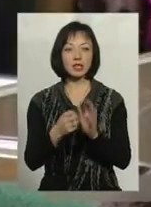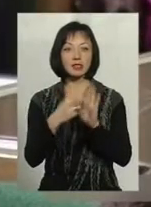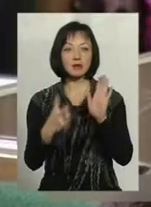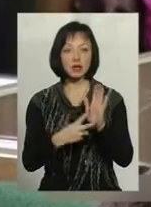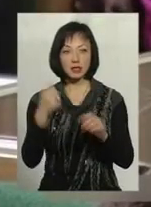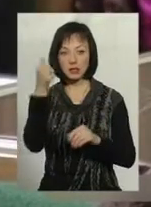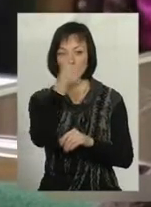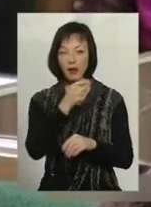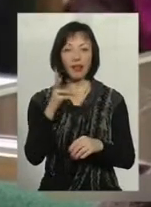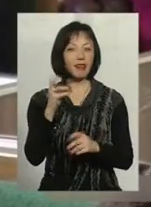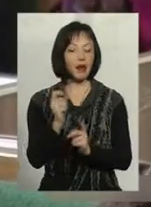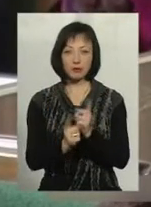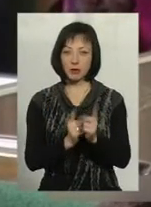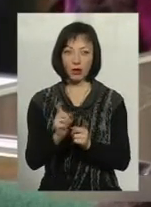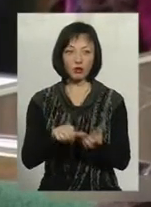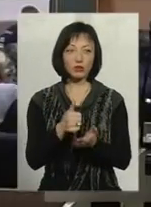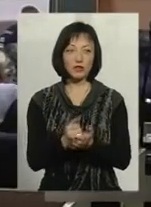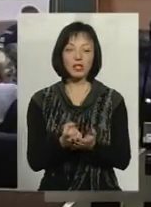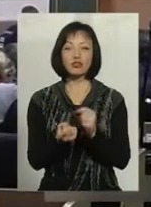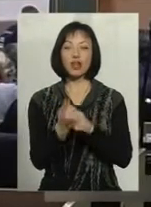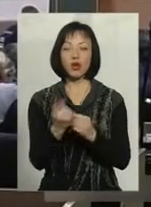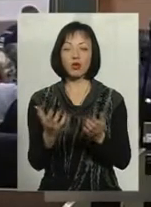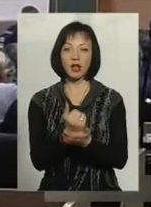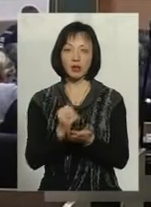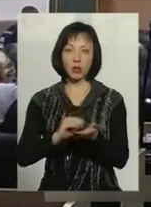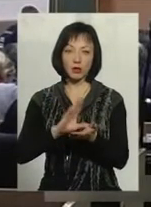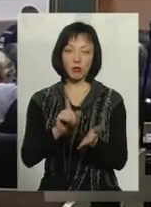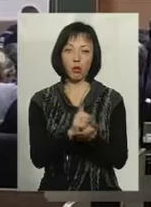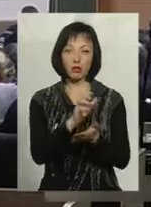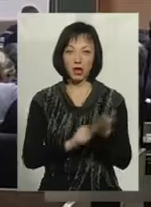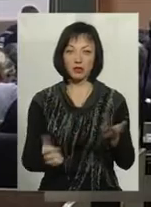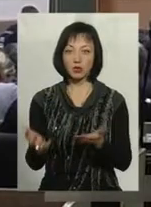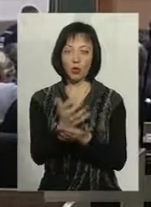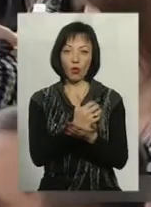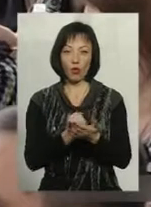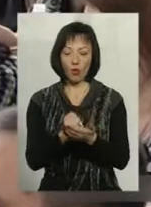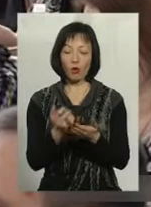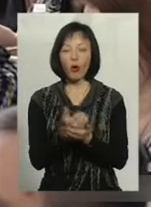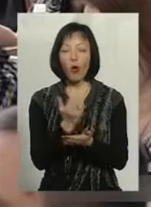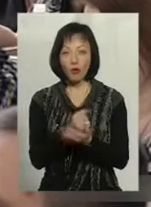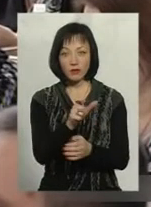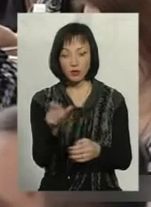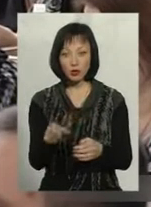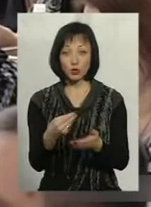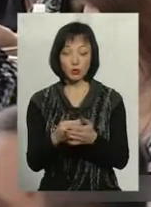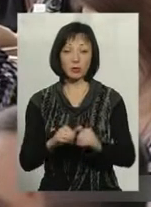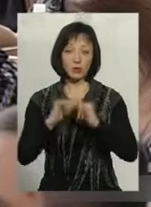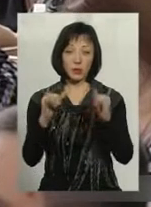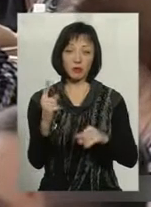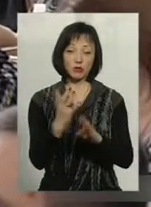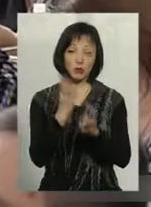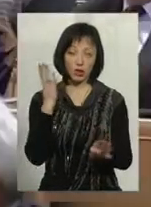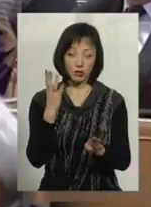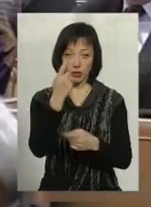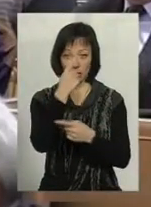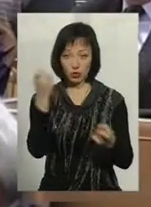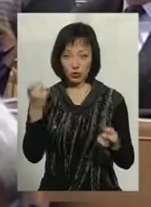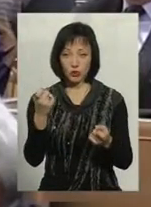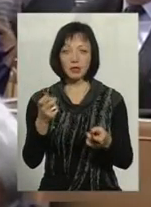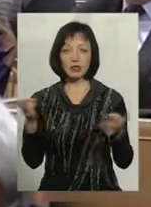раз нагадують місцевим керівникам про можливі резерви наповнення бюджету. Вивести працівників з тіні, збільшити заробітну плату на